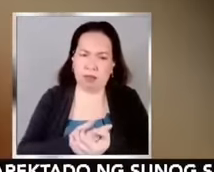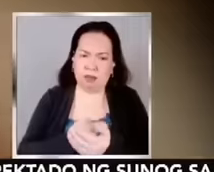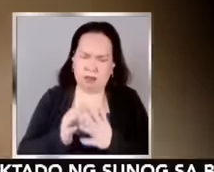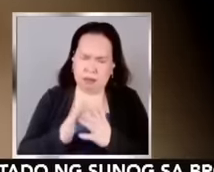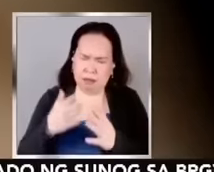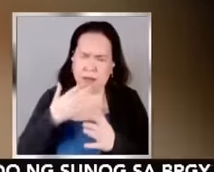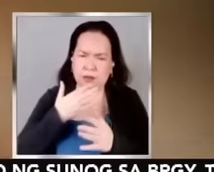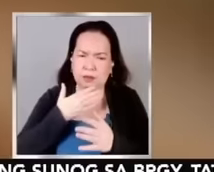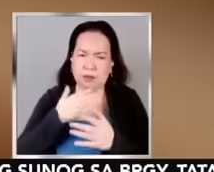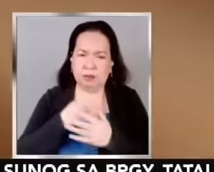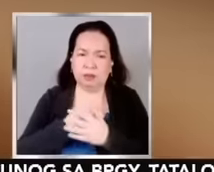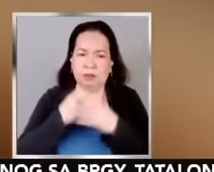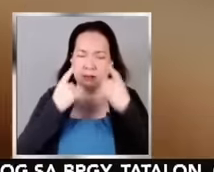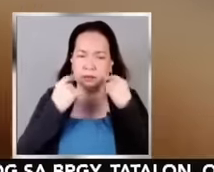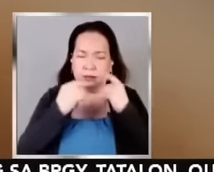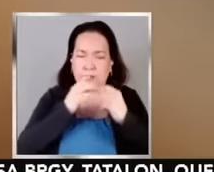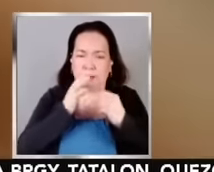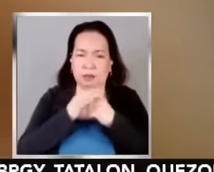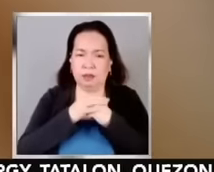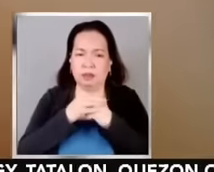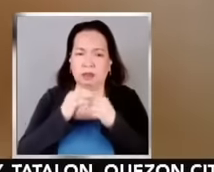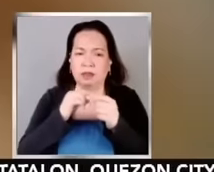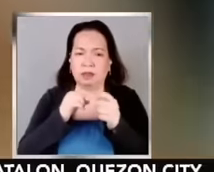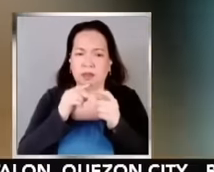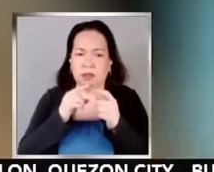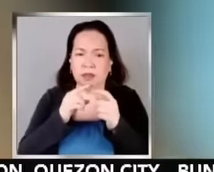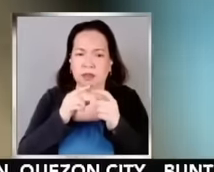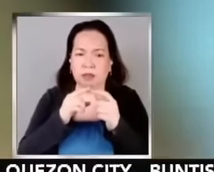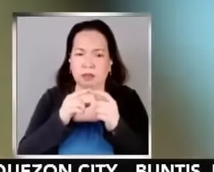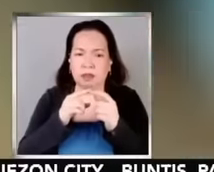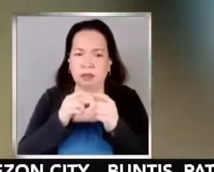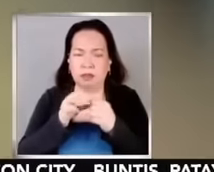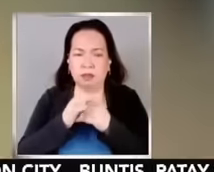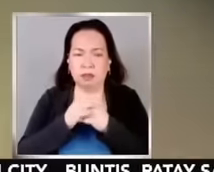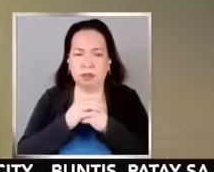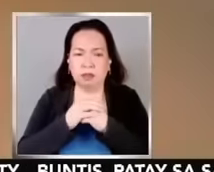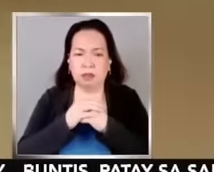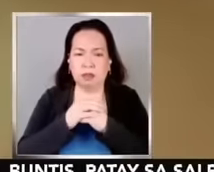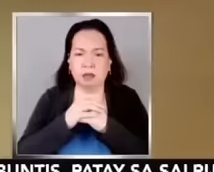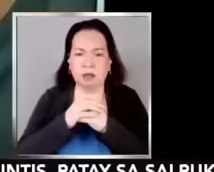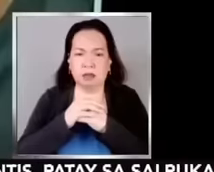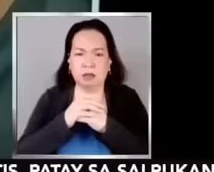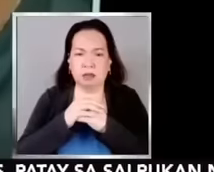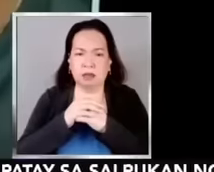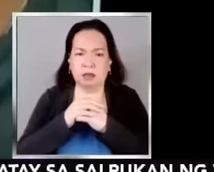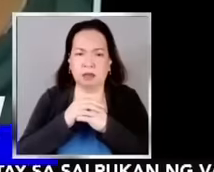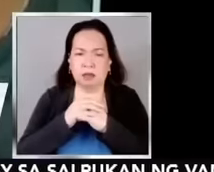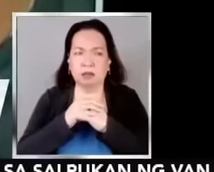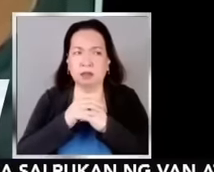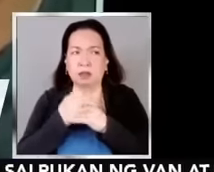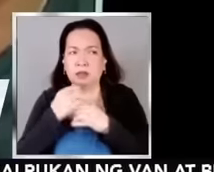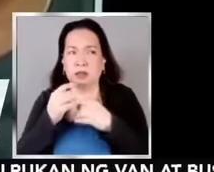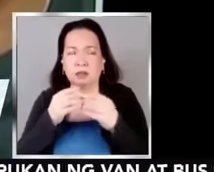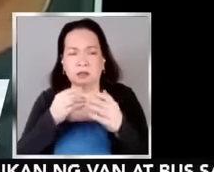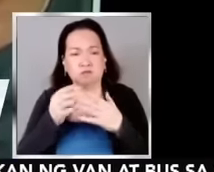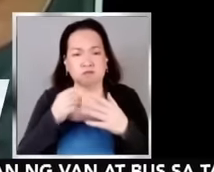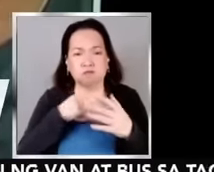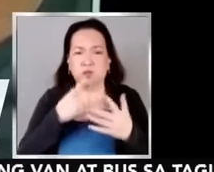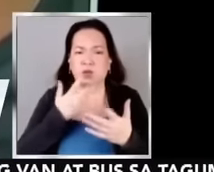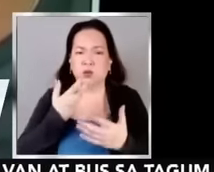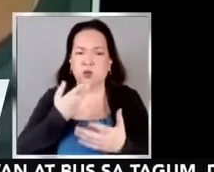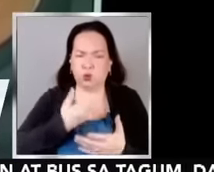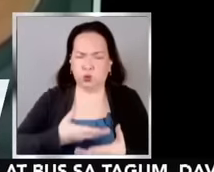eh. Tapos sabi niya, sige, tinimili po ako. Tapos yun po, hindi na po daw bumalik. Hiling niyang makauwi agad